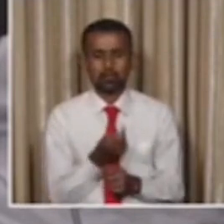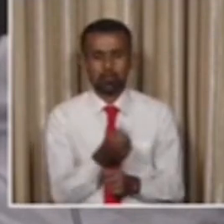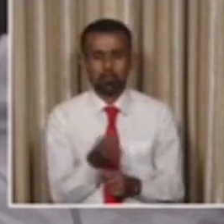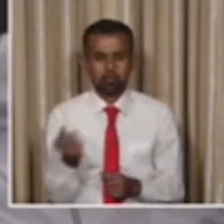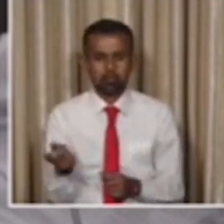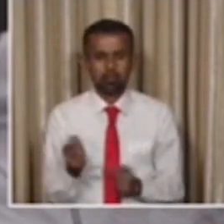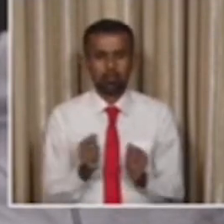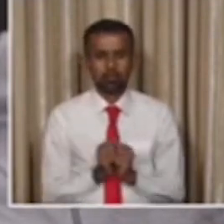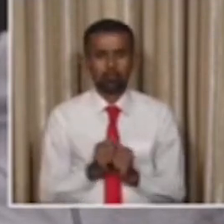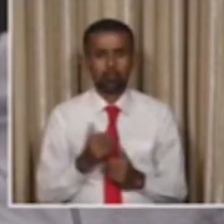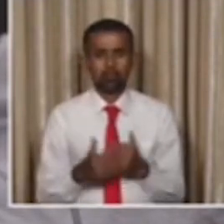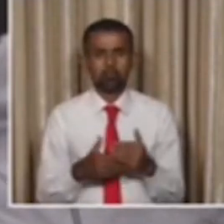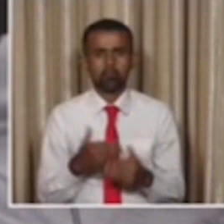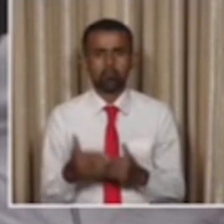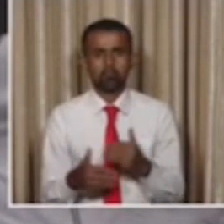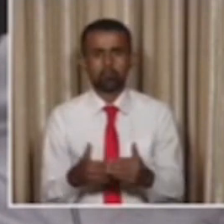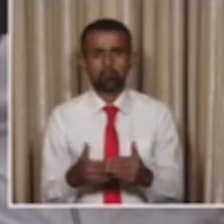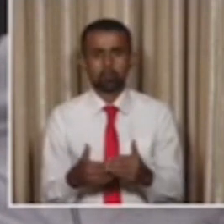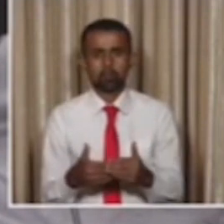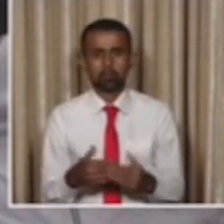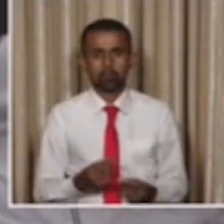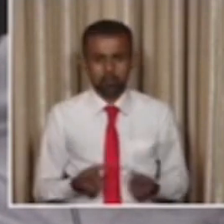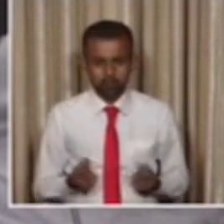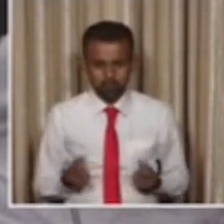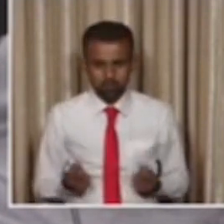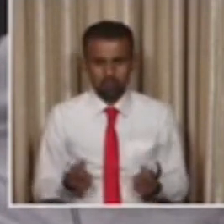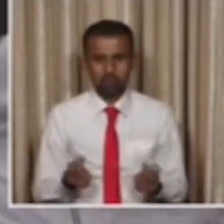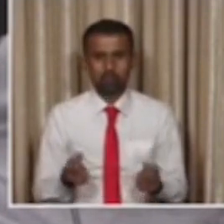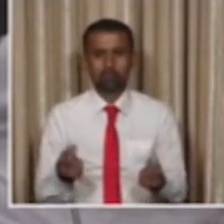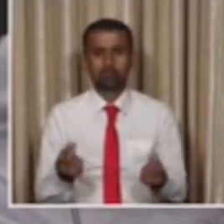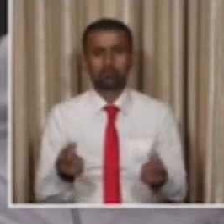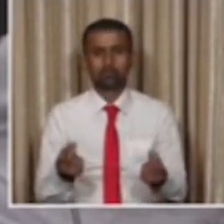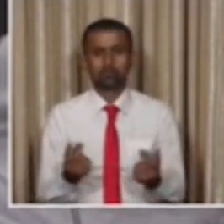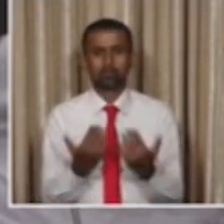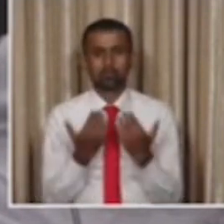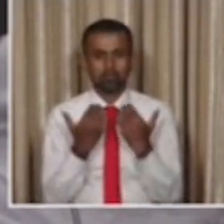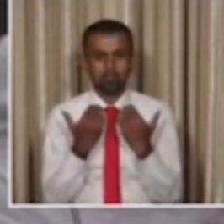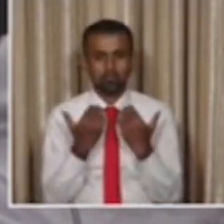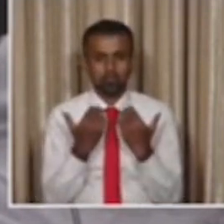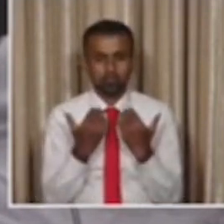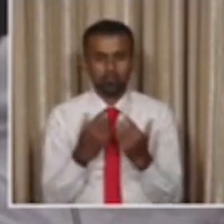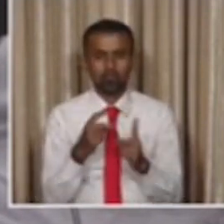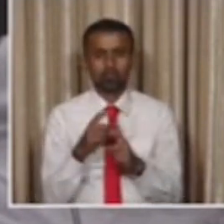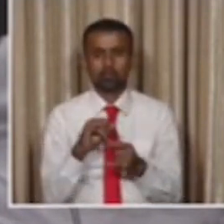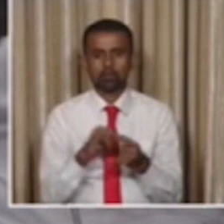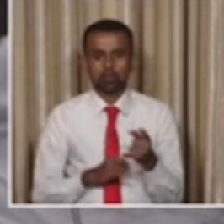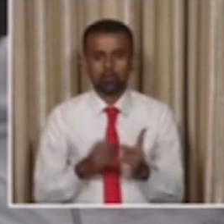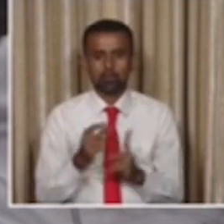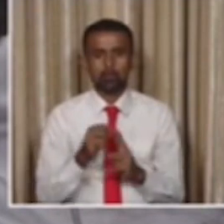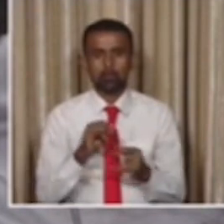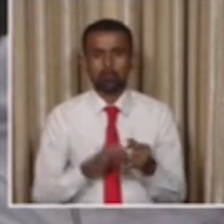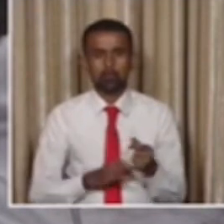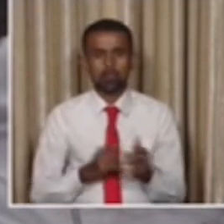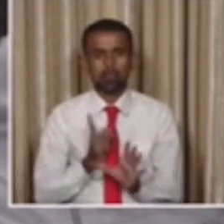දැන් ඒ ක්‍රියාත්මක කිරීම සඳහා වේගවත් කරන්න පැහැදිලි උපදෙස් දිශාපති ප්‍රාලේ